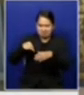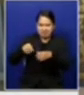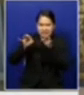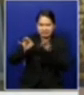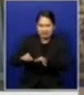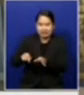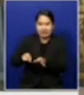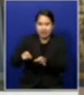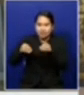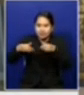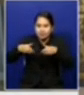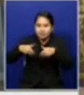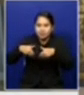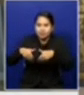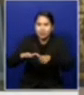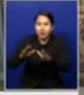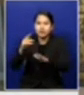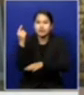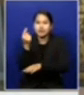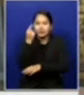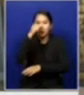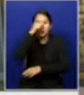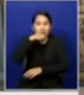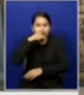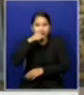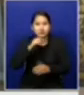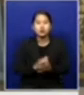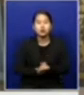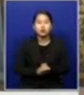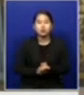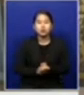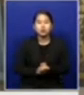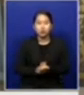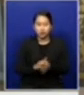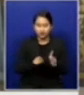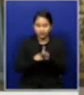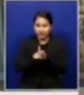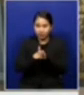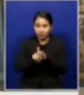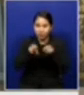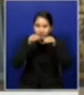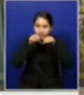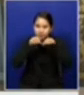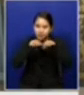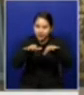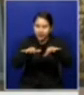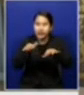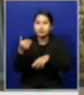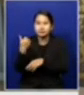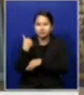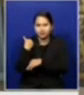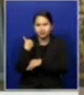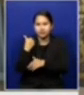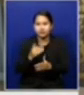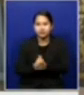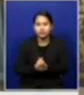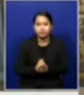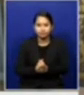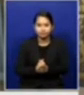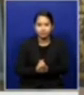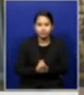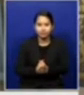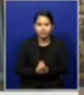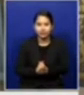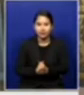ในประเทศไทยครับทำให้มีการนำเชื้อเข้ามาซึ่งจะเห็นได้ว่าส่วนใหญ่เป็นผู้ติดเ